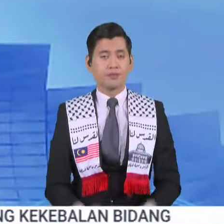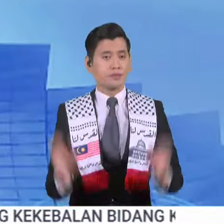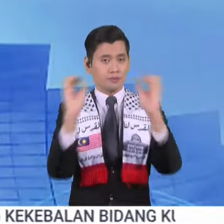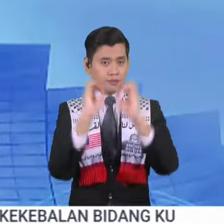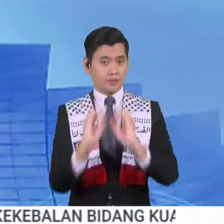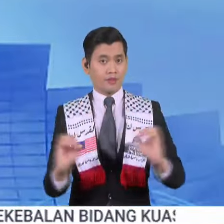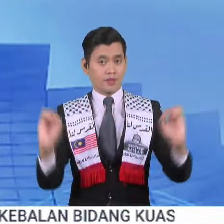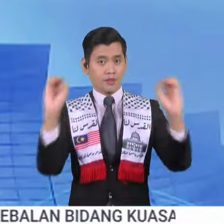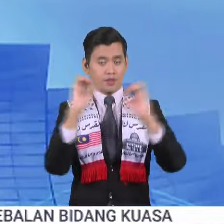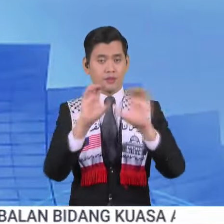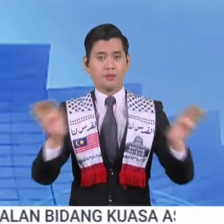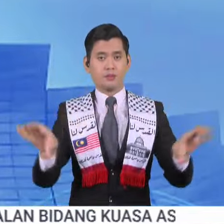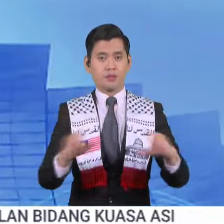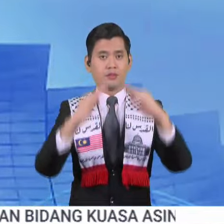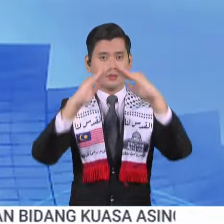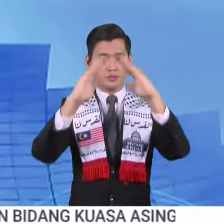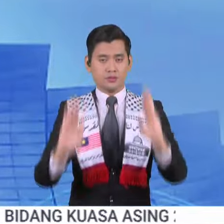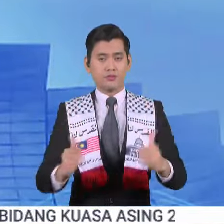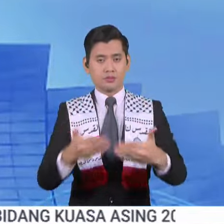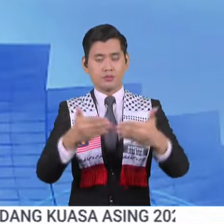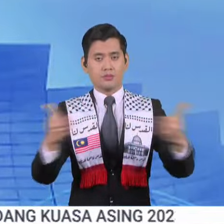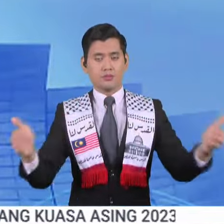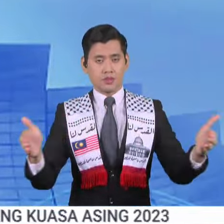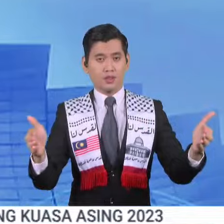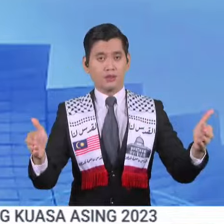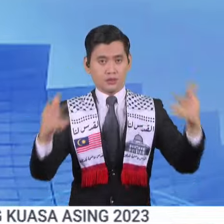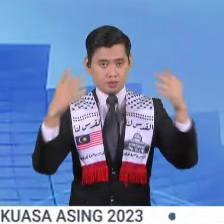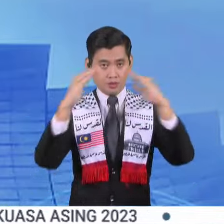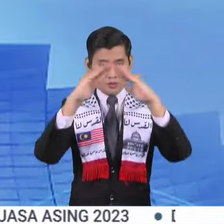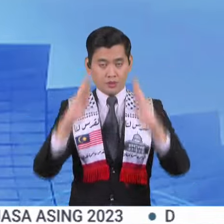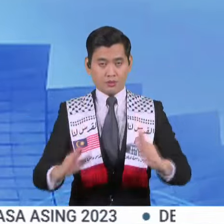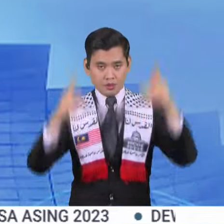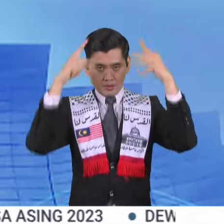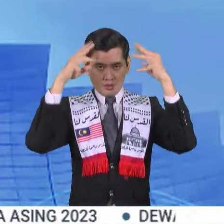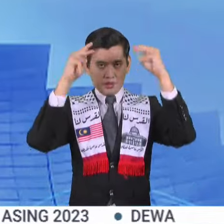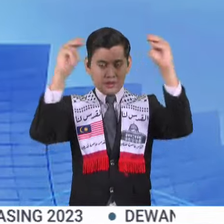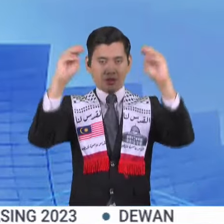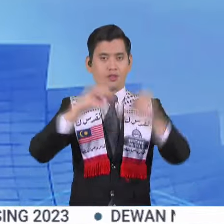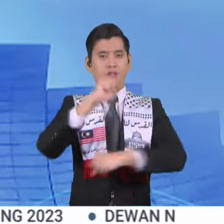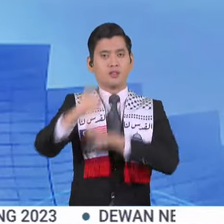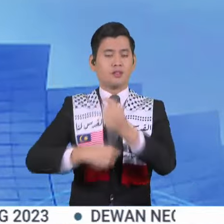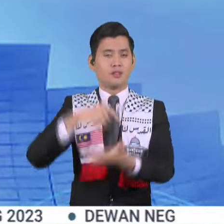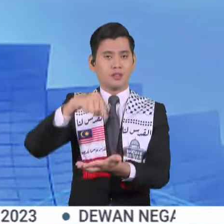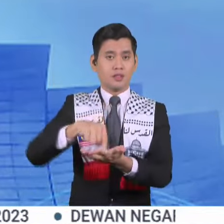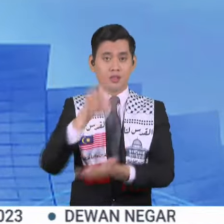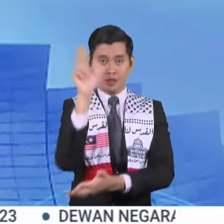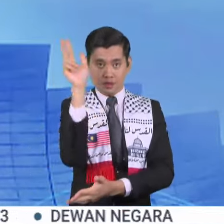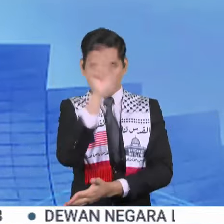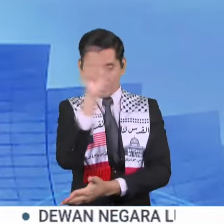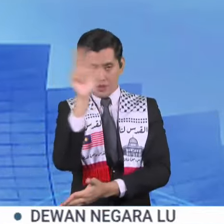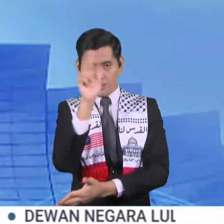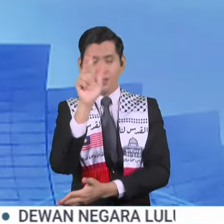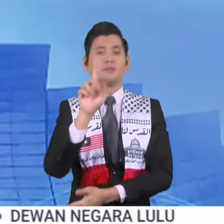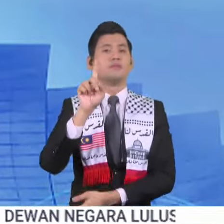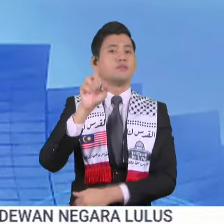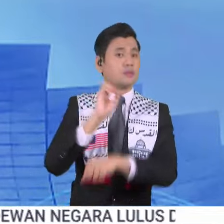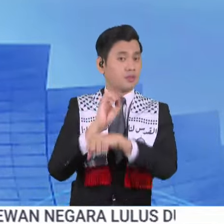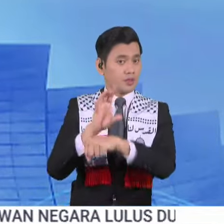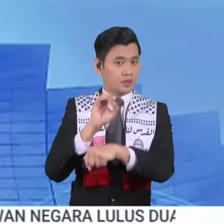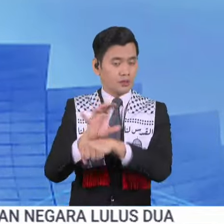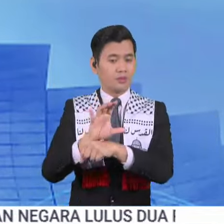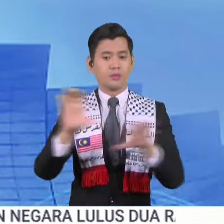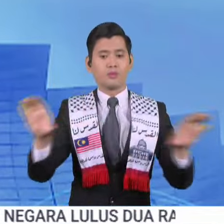Tiada penganjuran rumah terbuka Aidilfitri di Seri Perdana tahun ini. Agensi kerajaan juga dinasihat supaya lebih berhemat dan